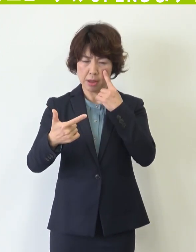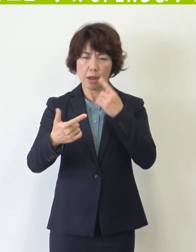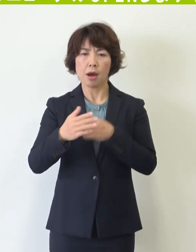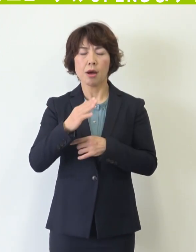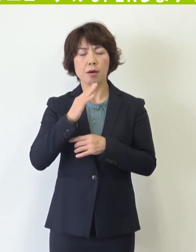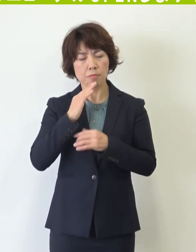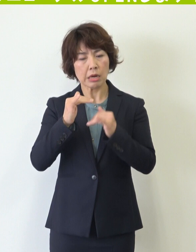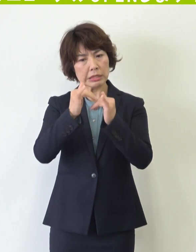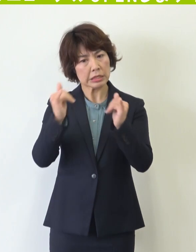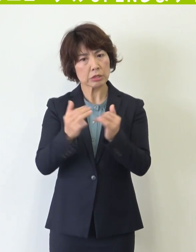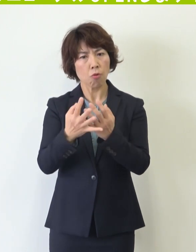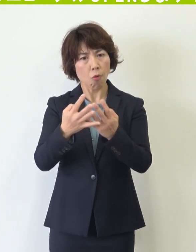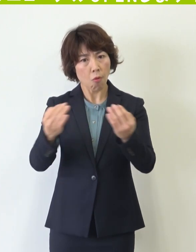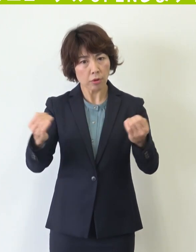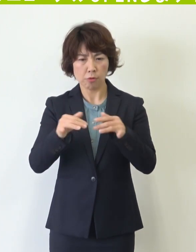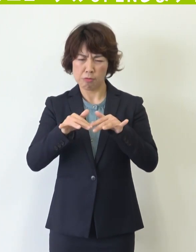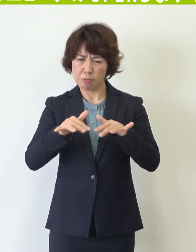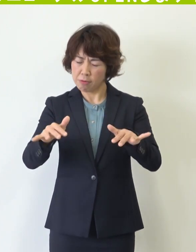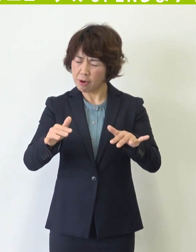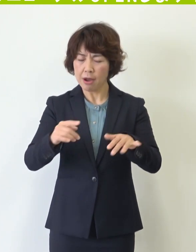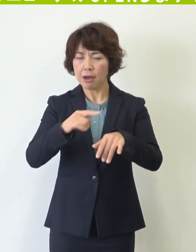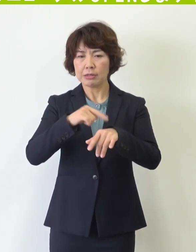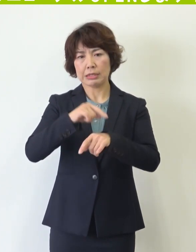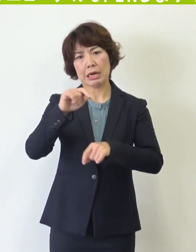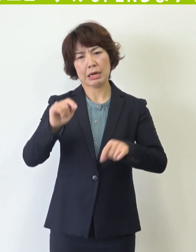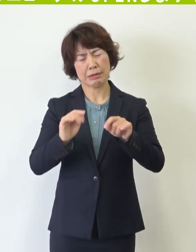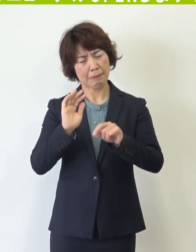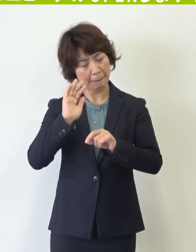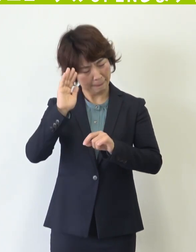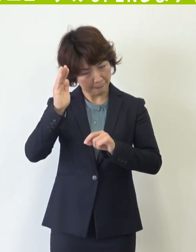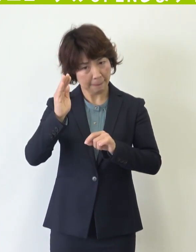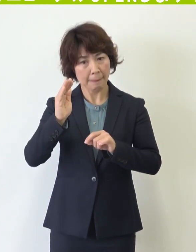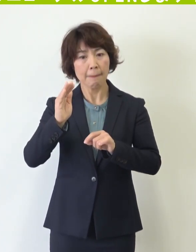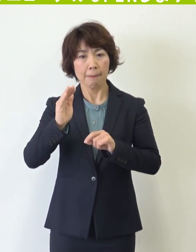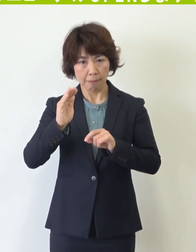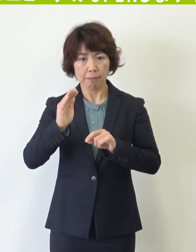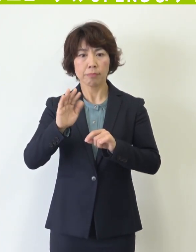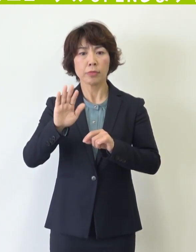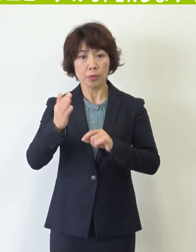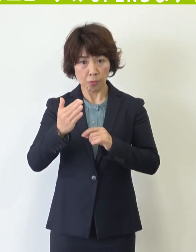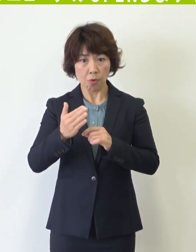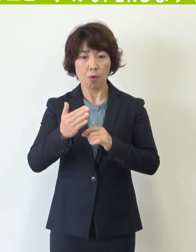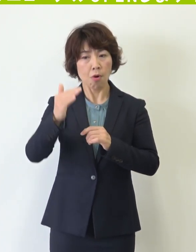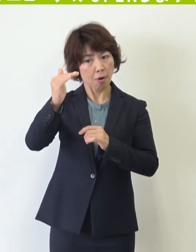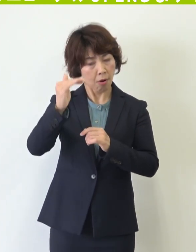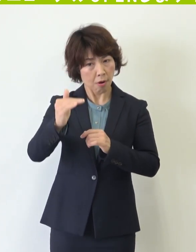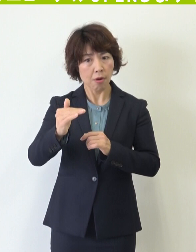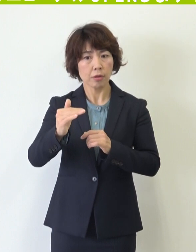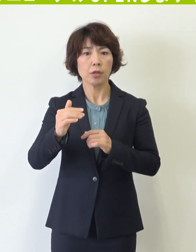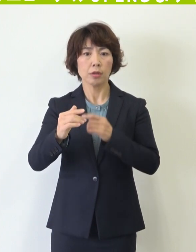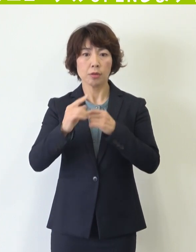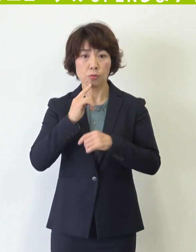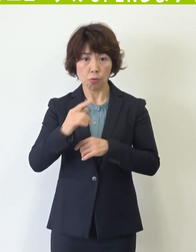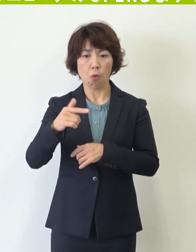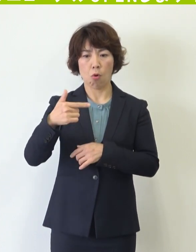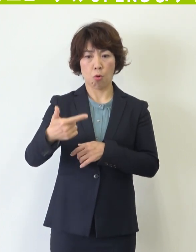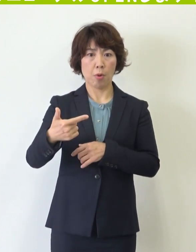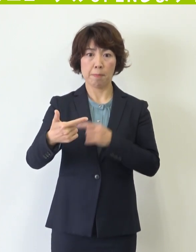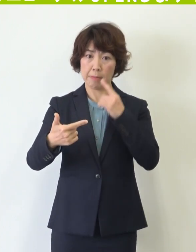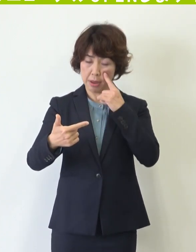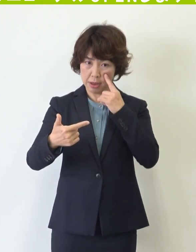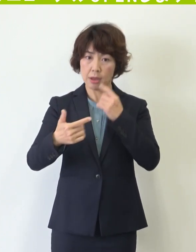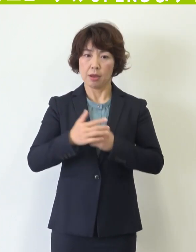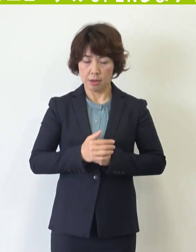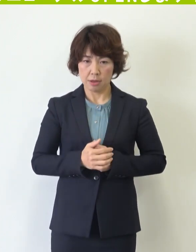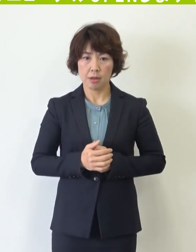人口規模が多いとなかなか浸透させるのにあの時間がかかるんですが同規模の中核市の中で申し上げれば6位という